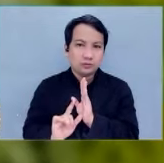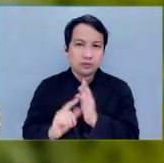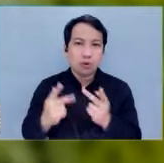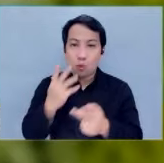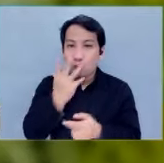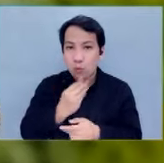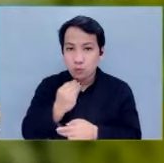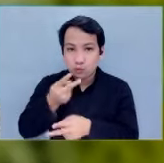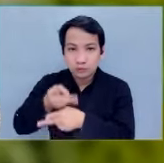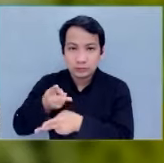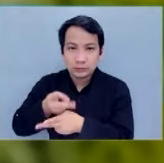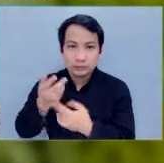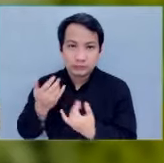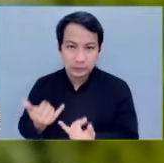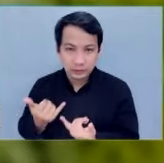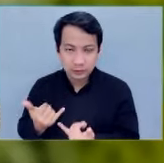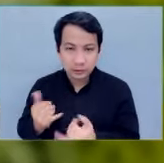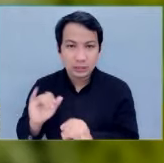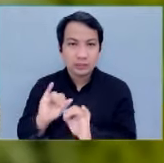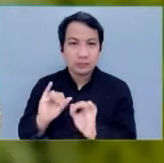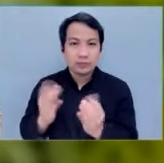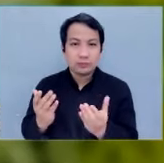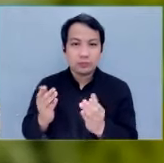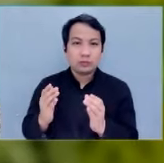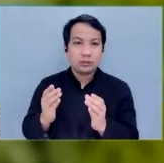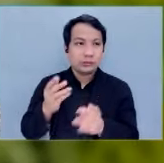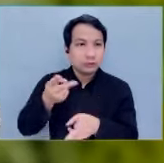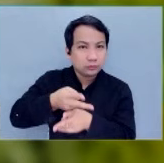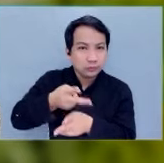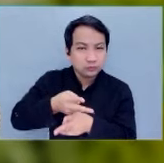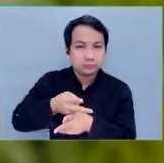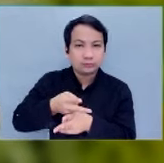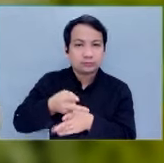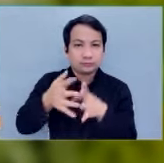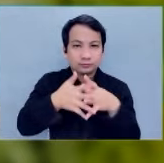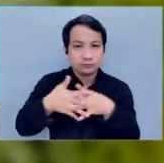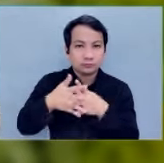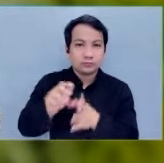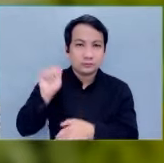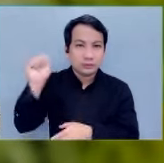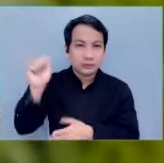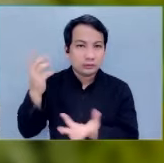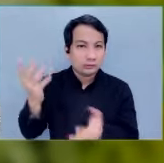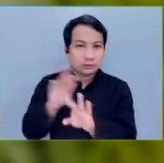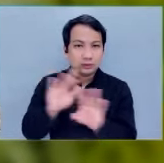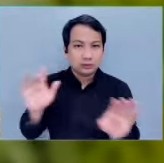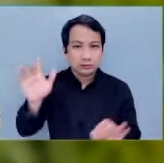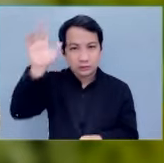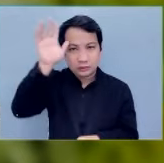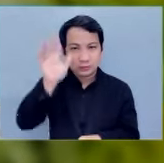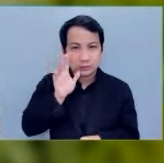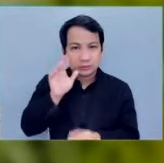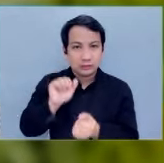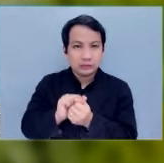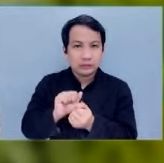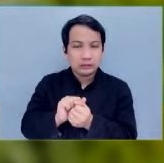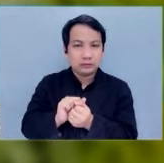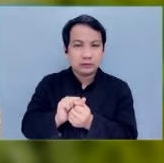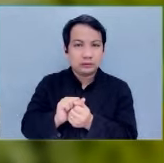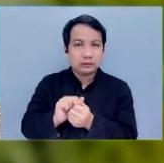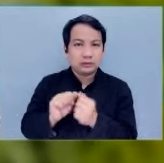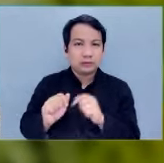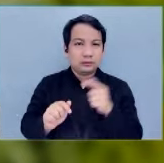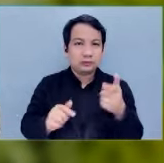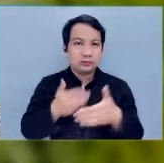sa kanila. Kung walang actual custodian, kasi nga sa Amerika sila, most likely, yung parents lang ang kasama, pwede mag-file ng petition